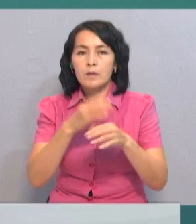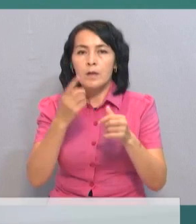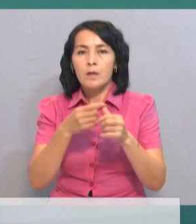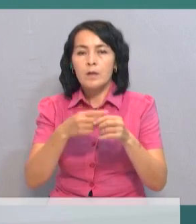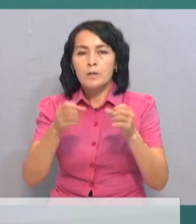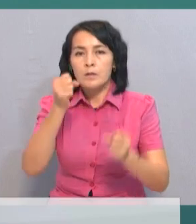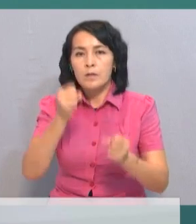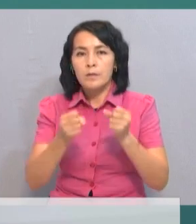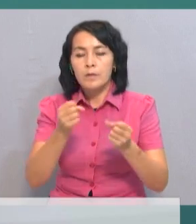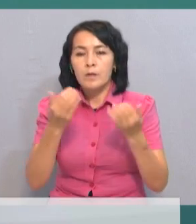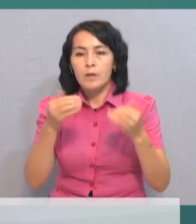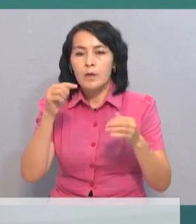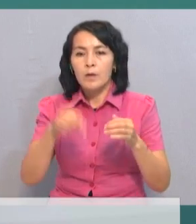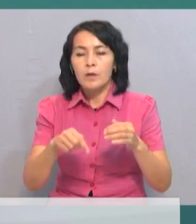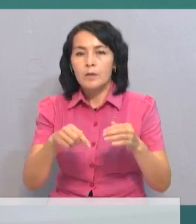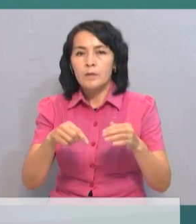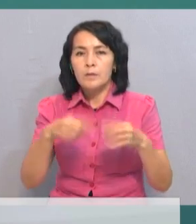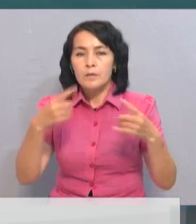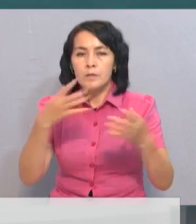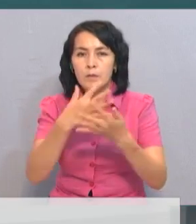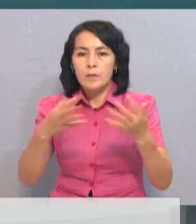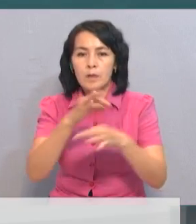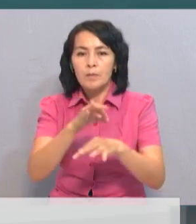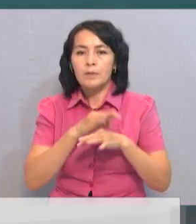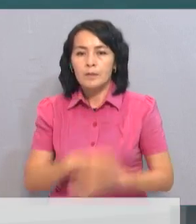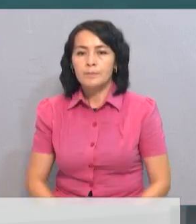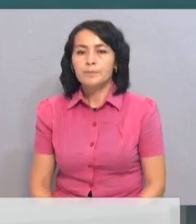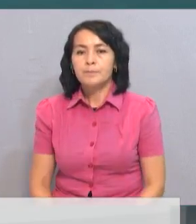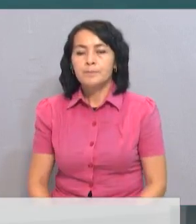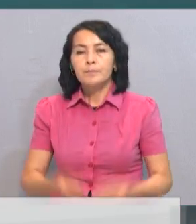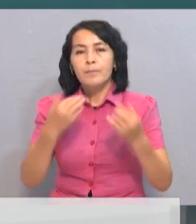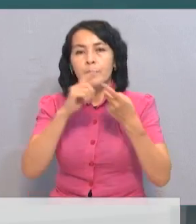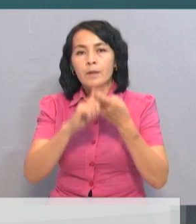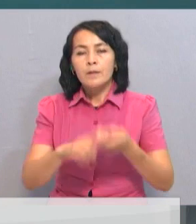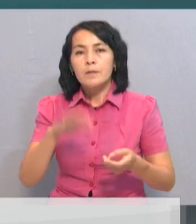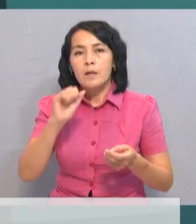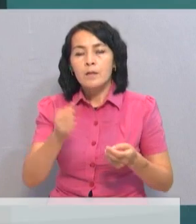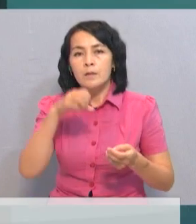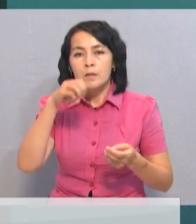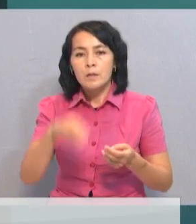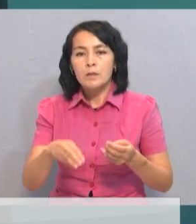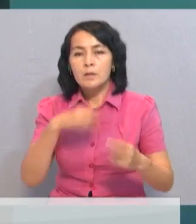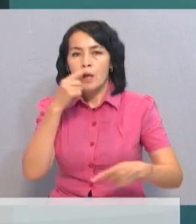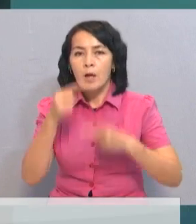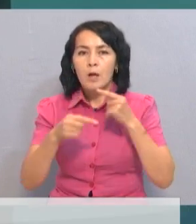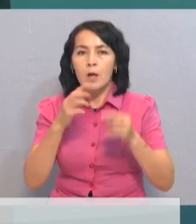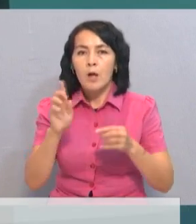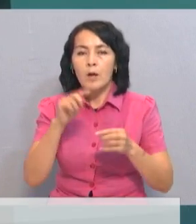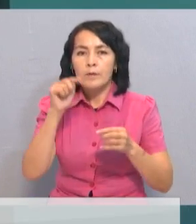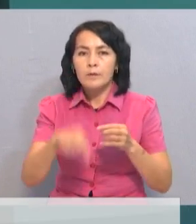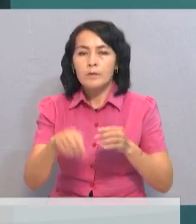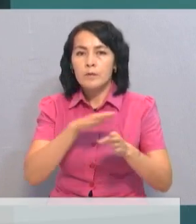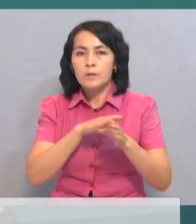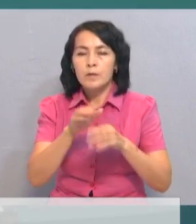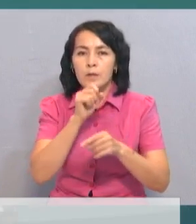называемые автоконструкторы, то есть в разобранном виде. В этой связи Алмазхан Тастанбеков пояснил, что в